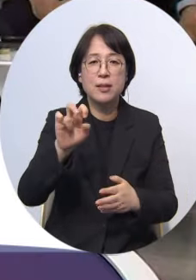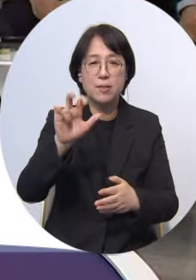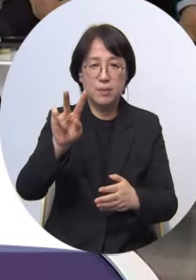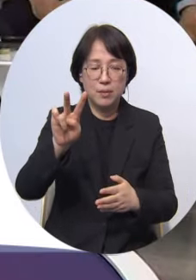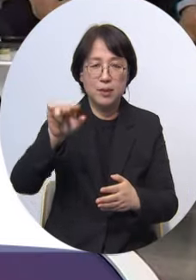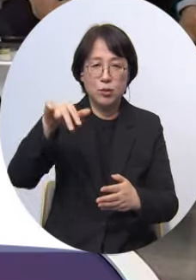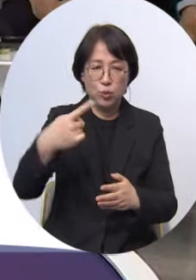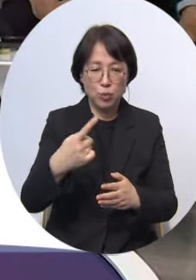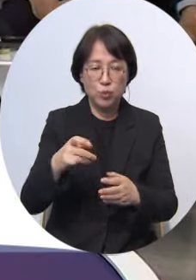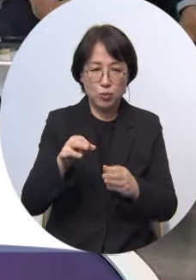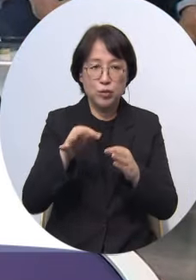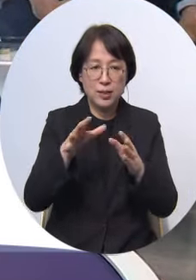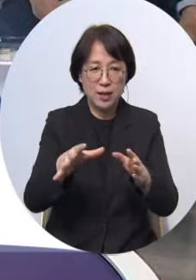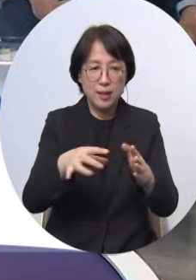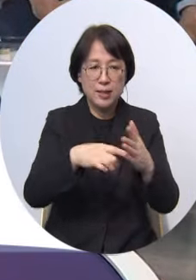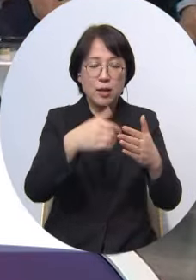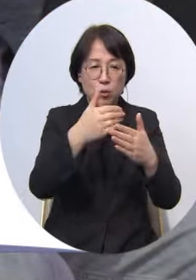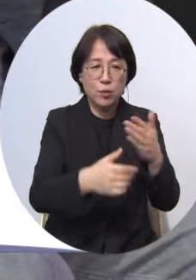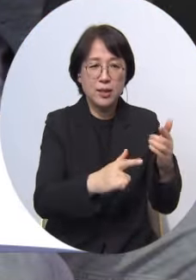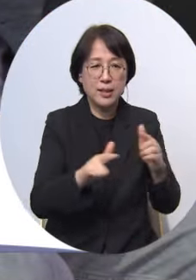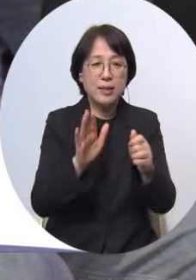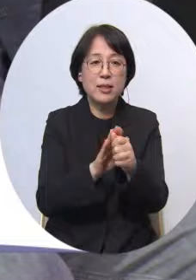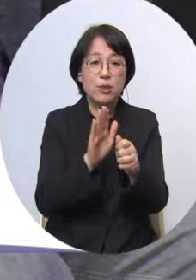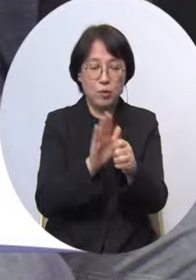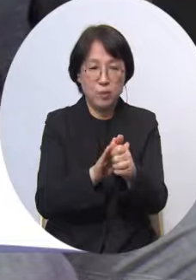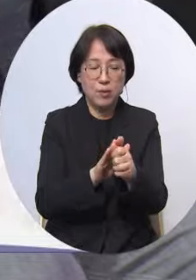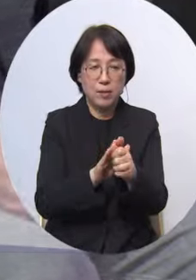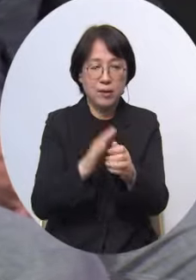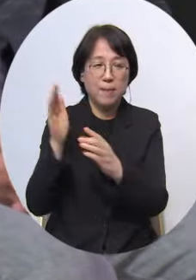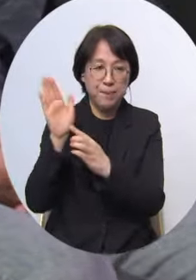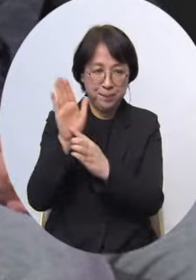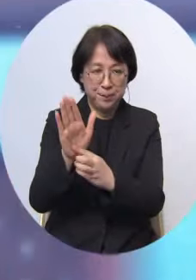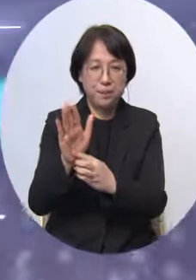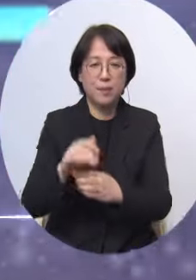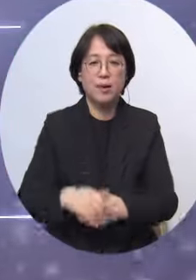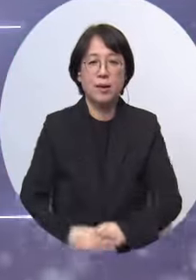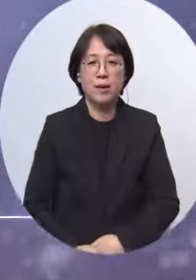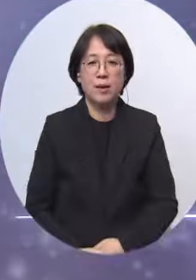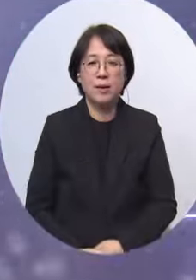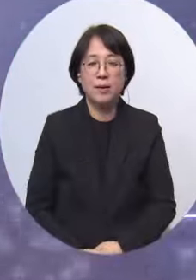투자와 반도체 투자 세액 공제 등 지원에 나서겠다고 밝혔습니다.